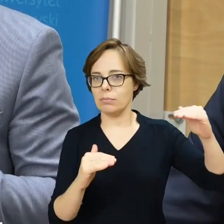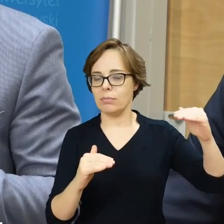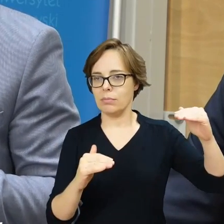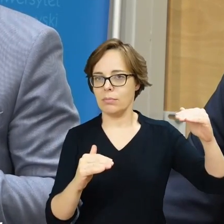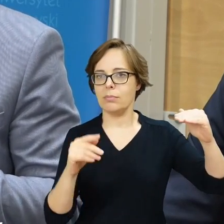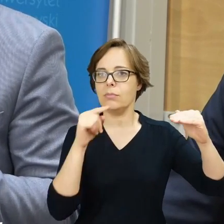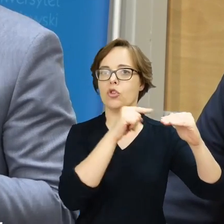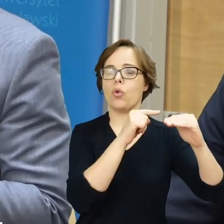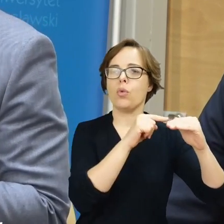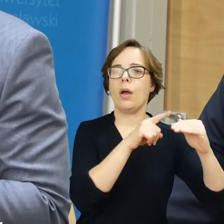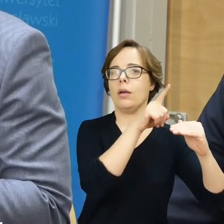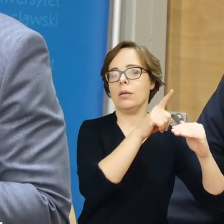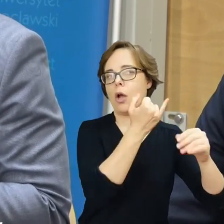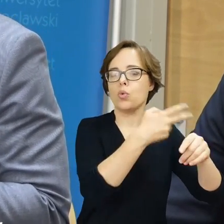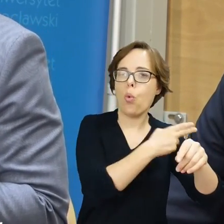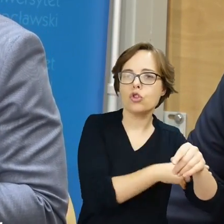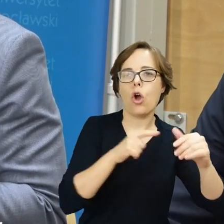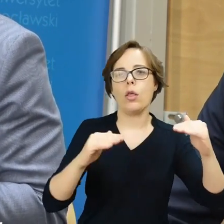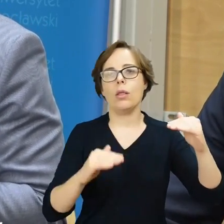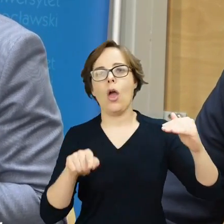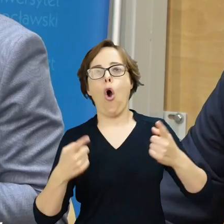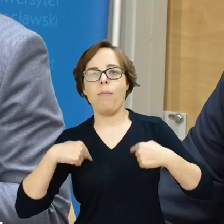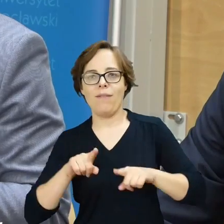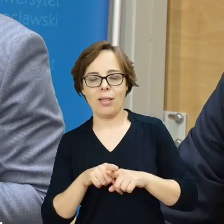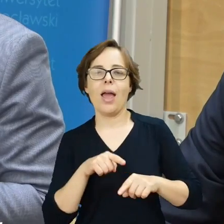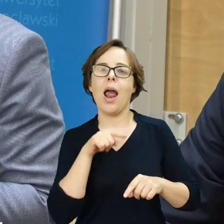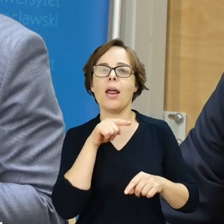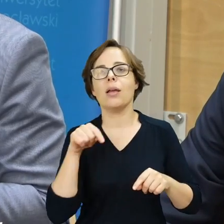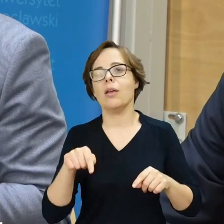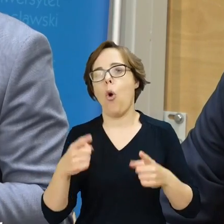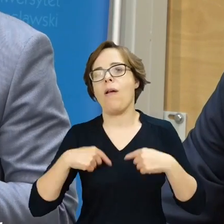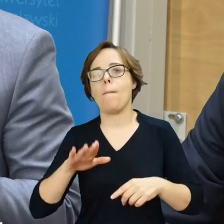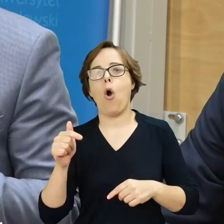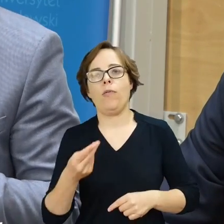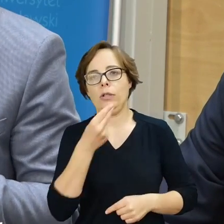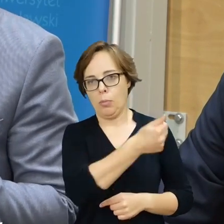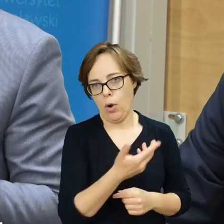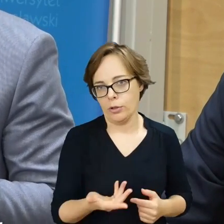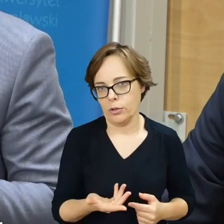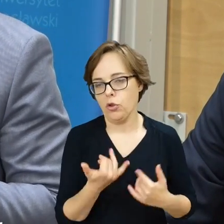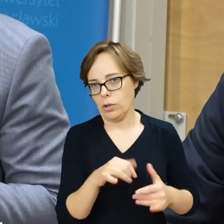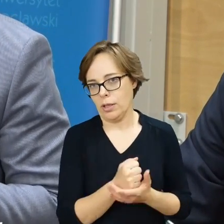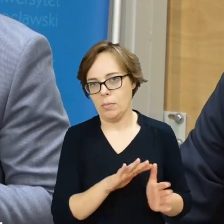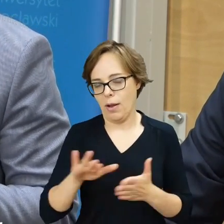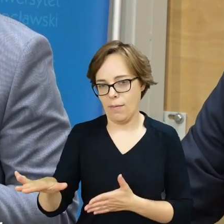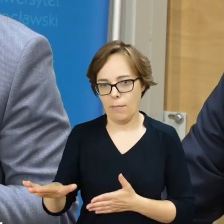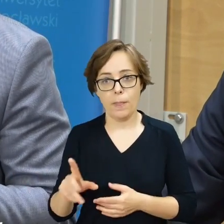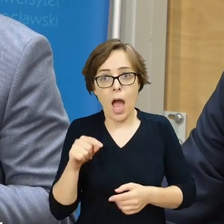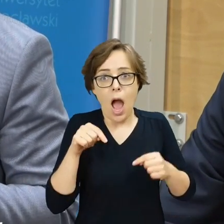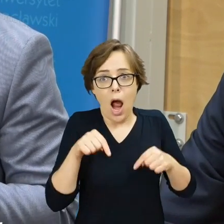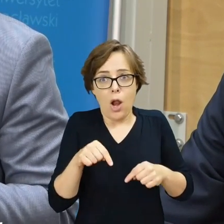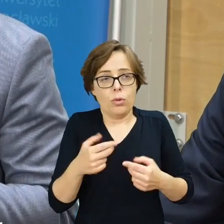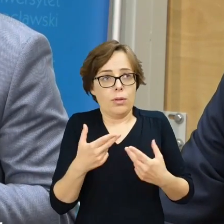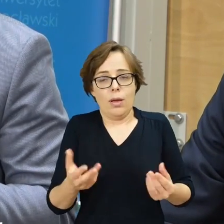Tutaj wierzycielem jest tak naprawdę, używając tego języka, podmiot niepubliczny, czyli pozostający poza tą sferą szeroko